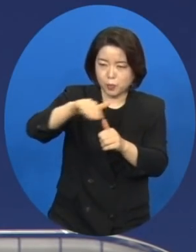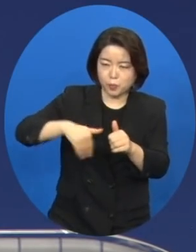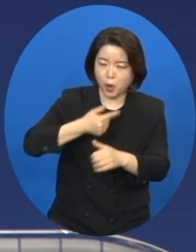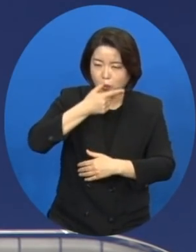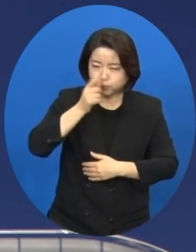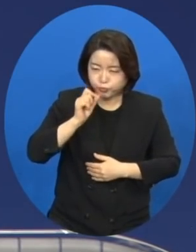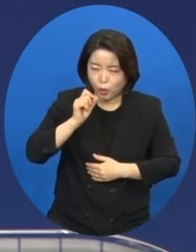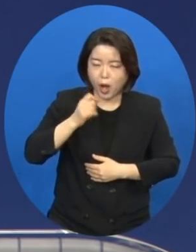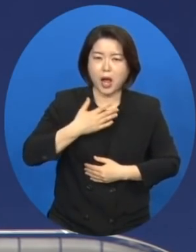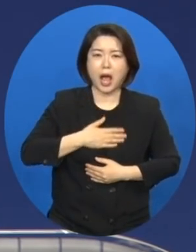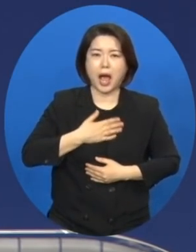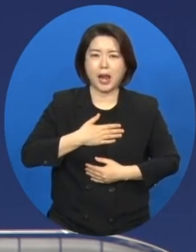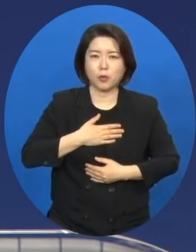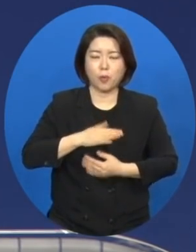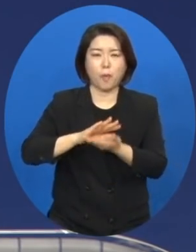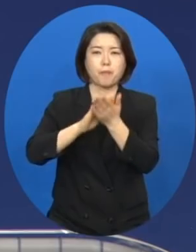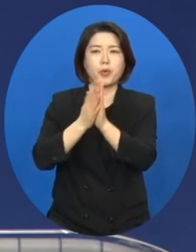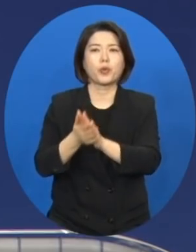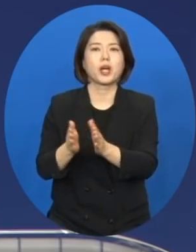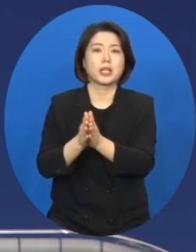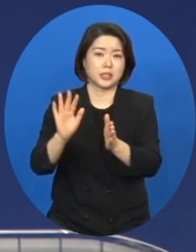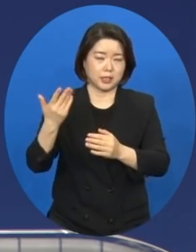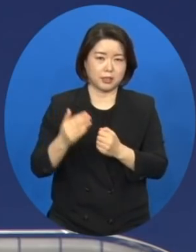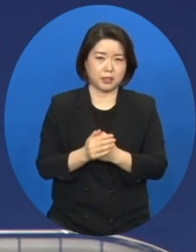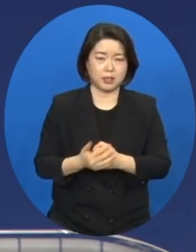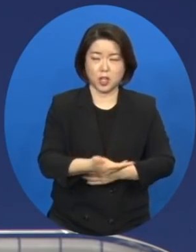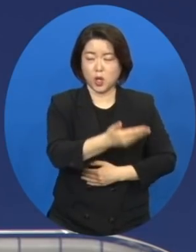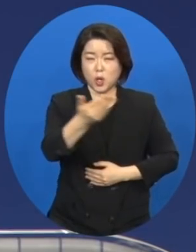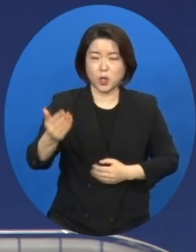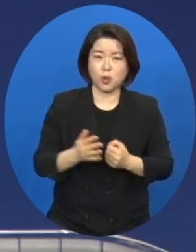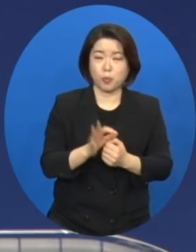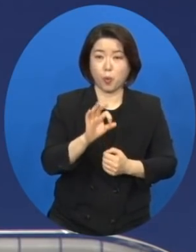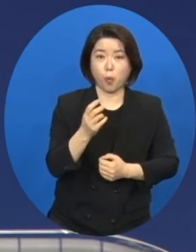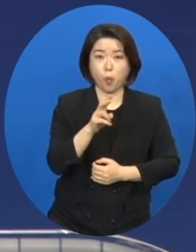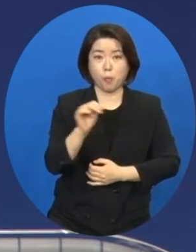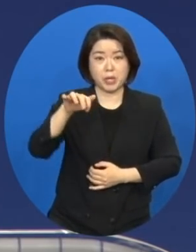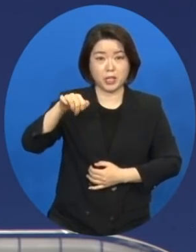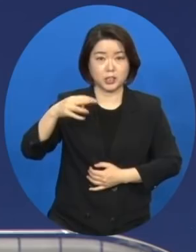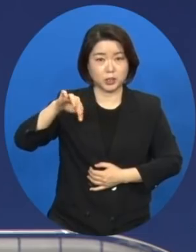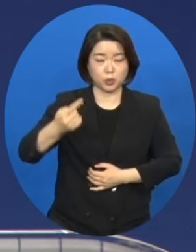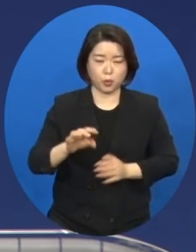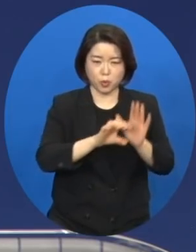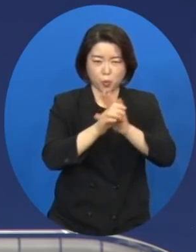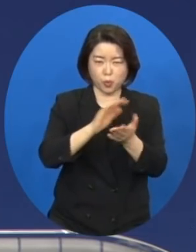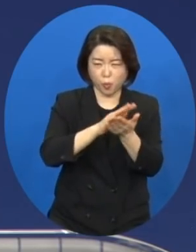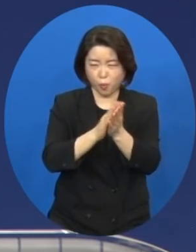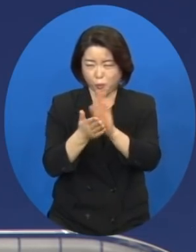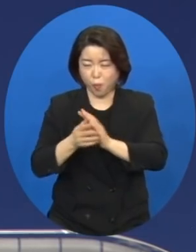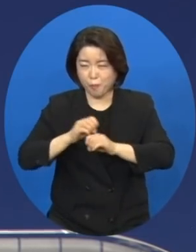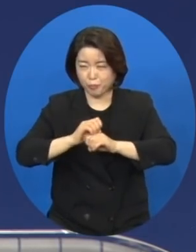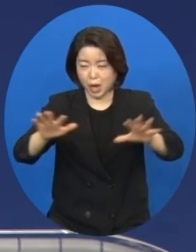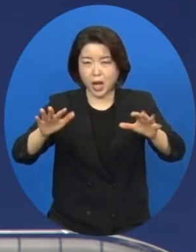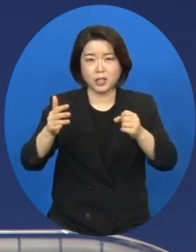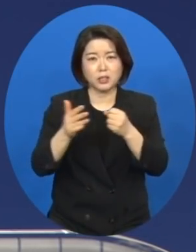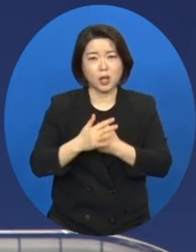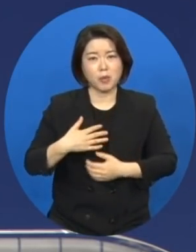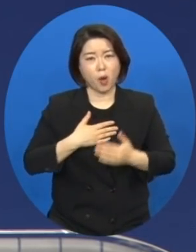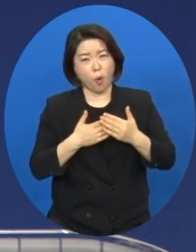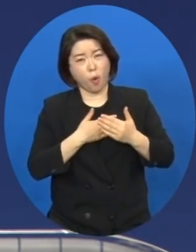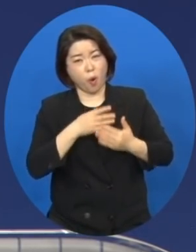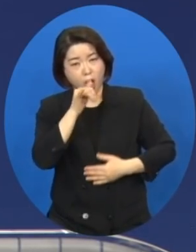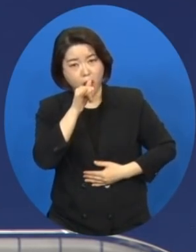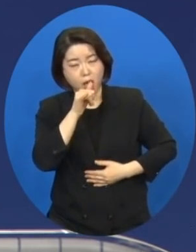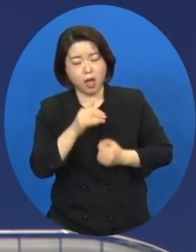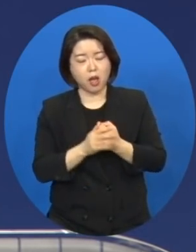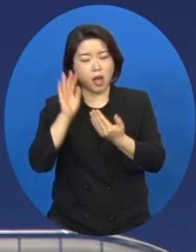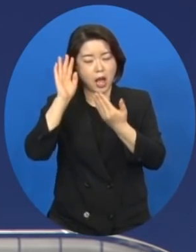여러분들의 삶에 지금 악재가 일어나고 계십니까? 여러분 코로나 지금 오미크론 때문에 굉장히 두려워하고 있지 않습니까? 그러나 더